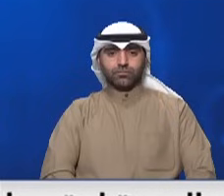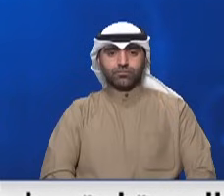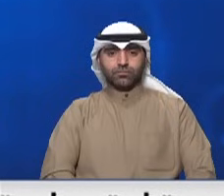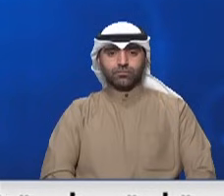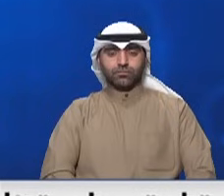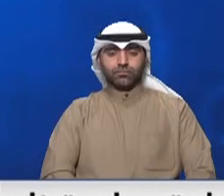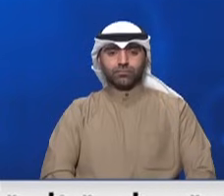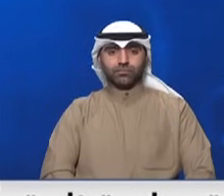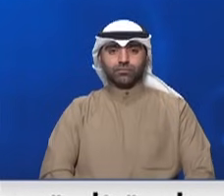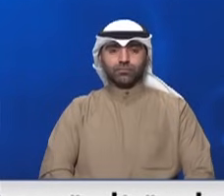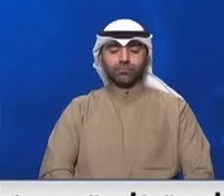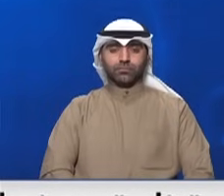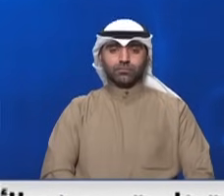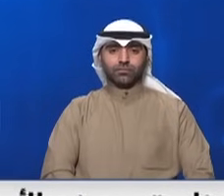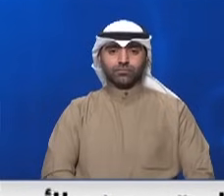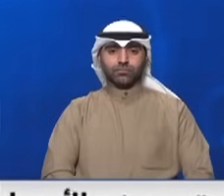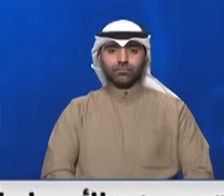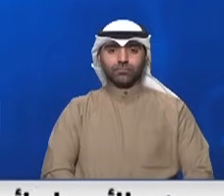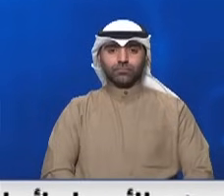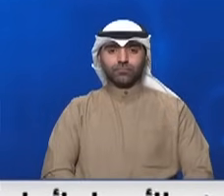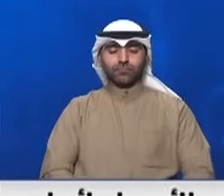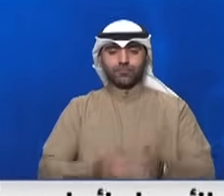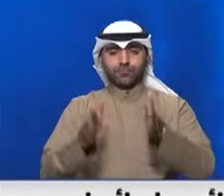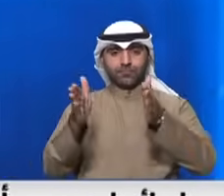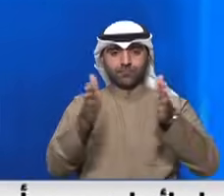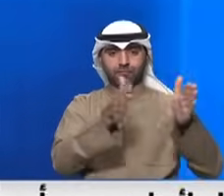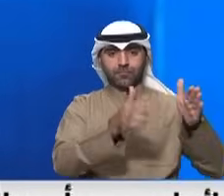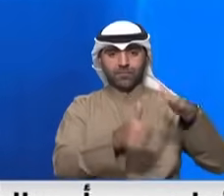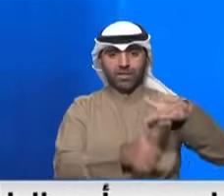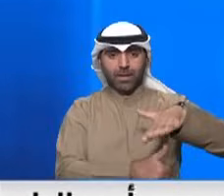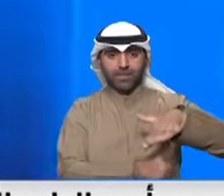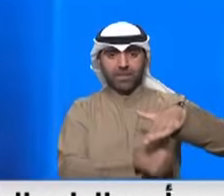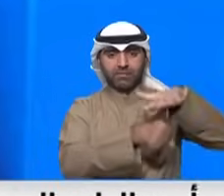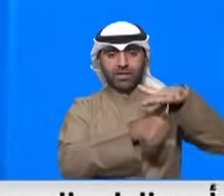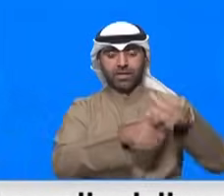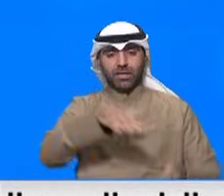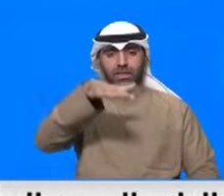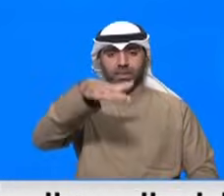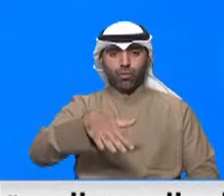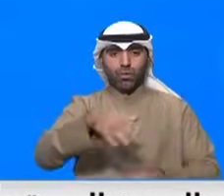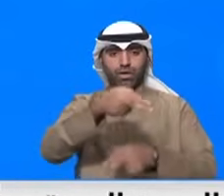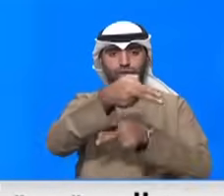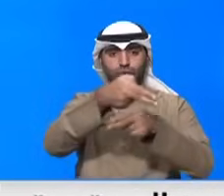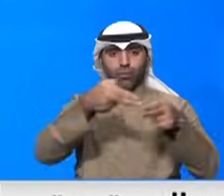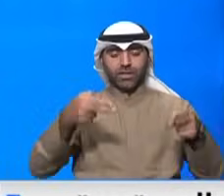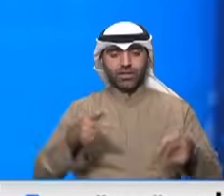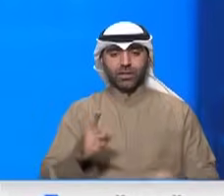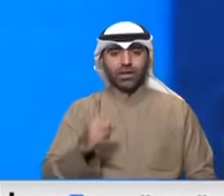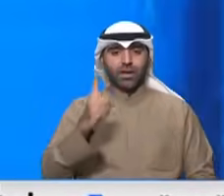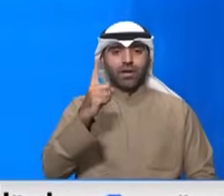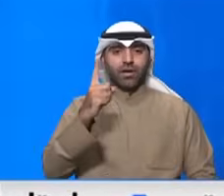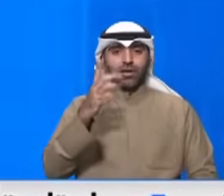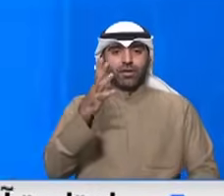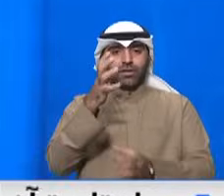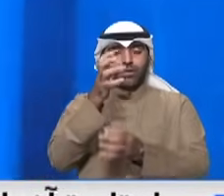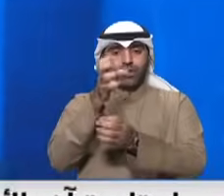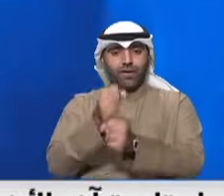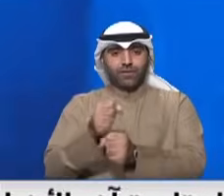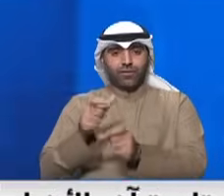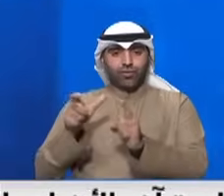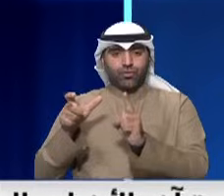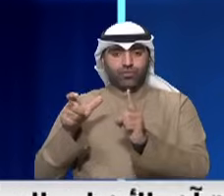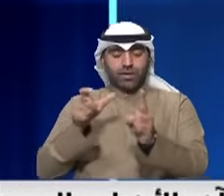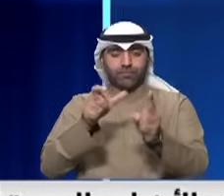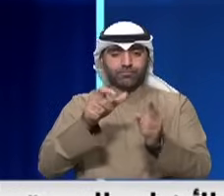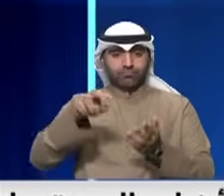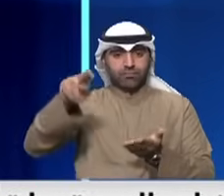العافيه تلقى حضره صاحب السمو امير البلاد الشيخ مشعل الاحمد الجابر الصباح حفظه الله ورعاه رساله من